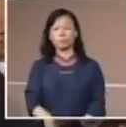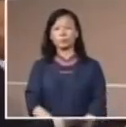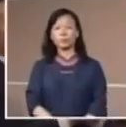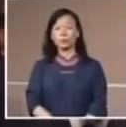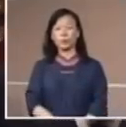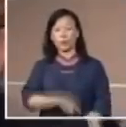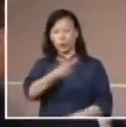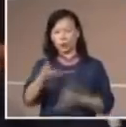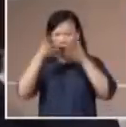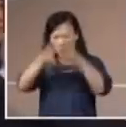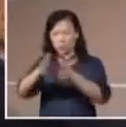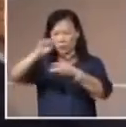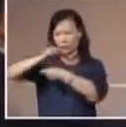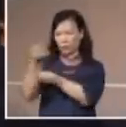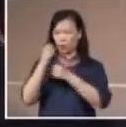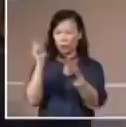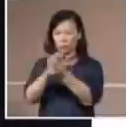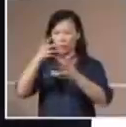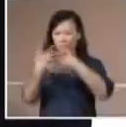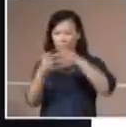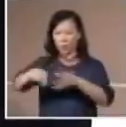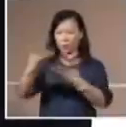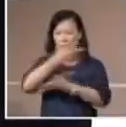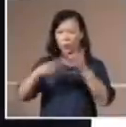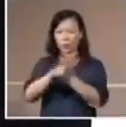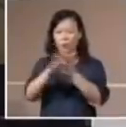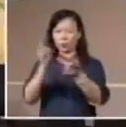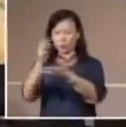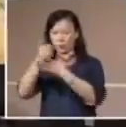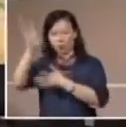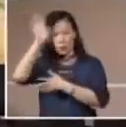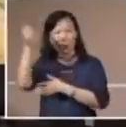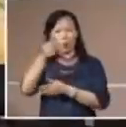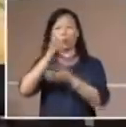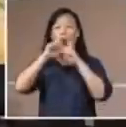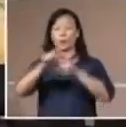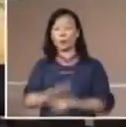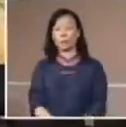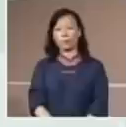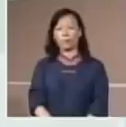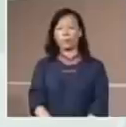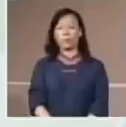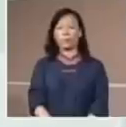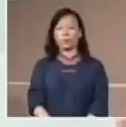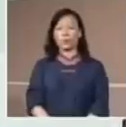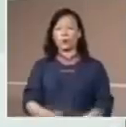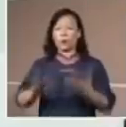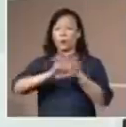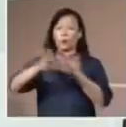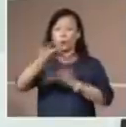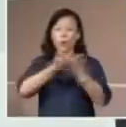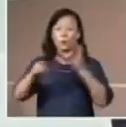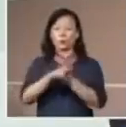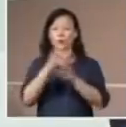么，针对如何加强对美国的外交工作，继续我们请苏焕智先生作答。 是。外交